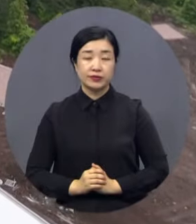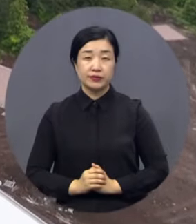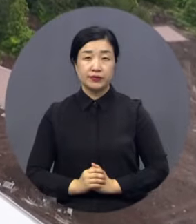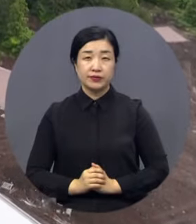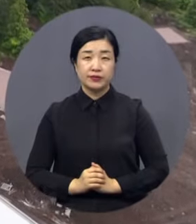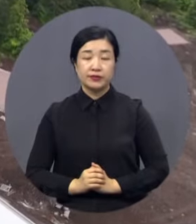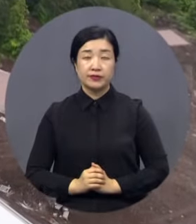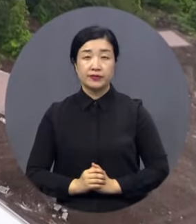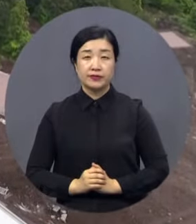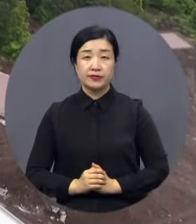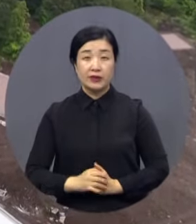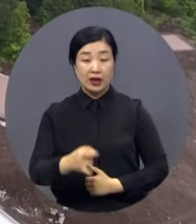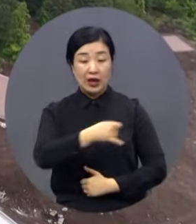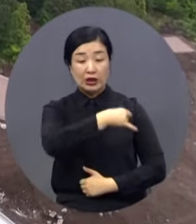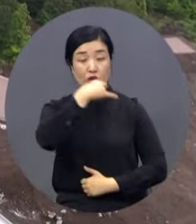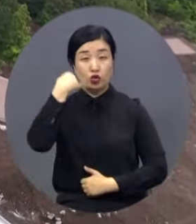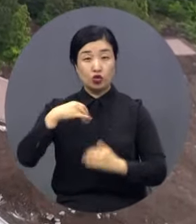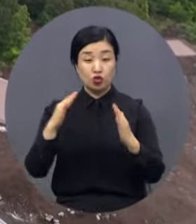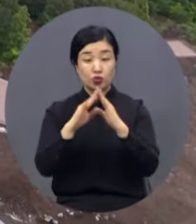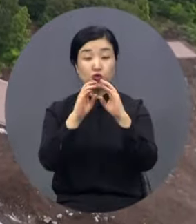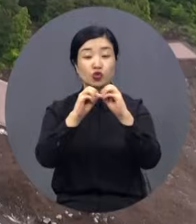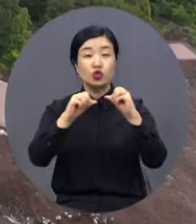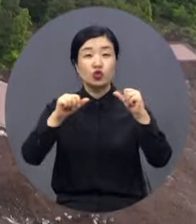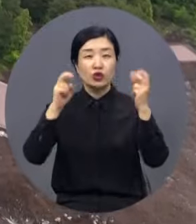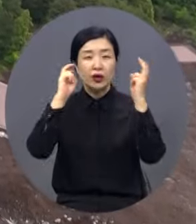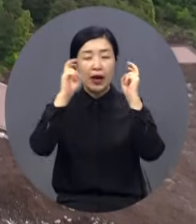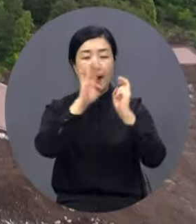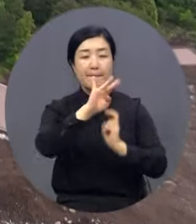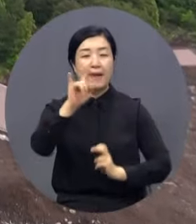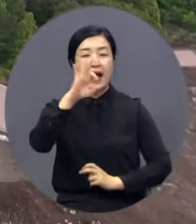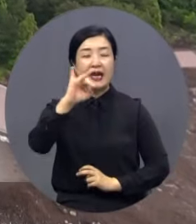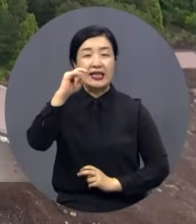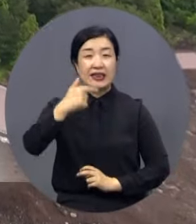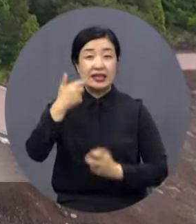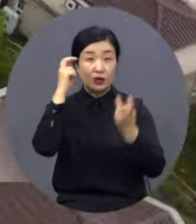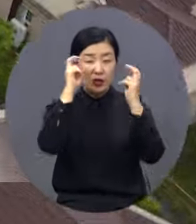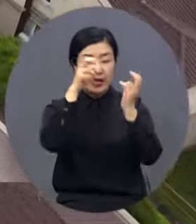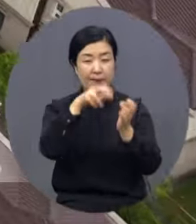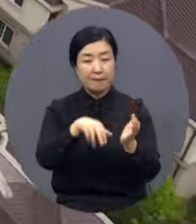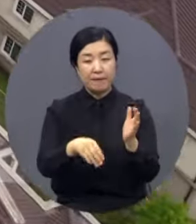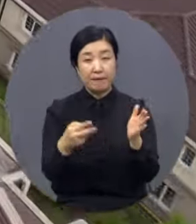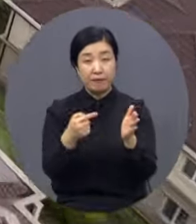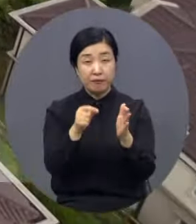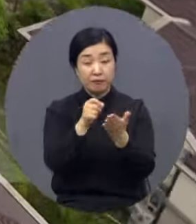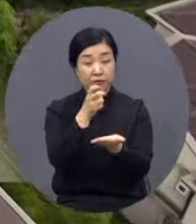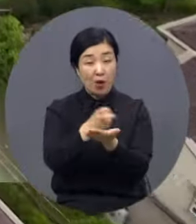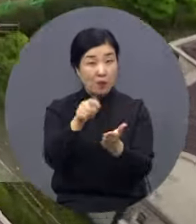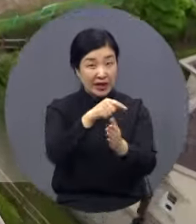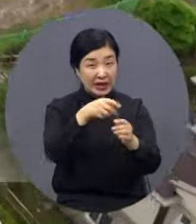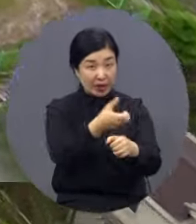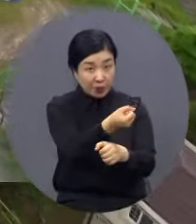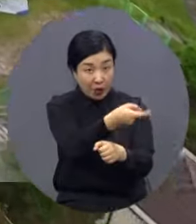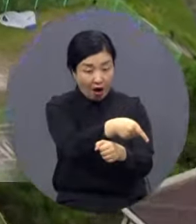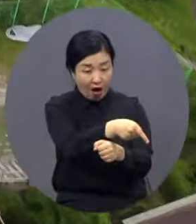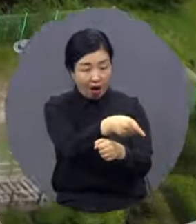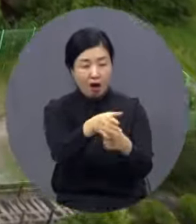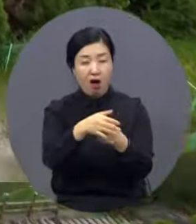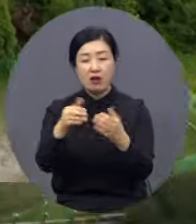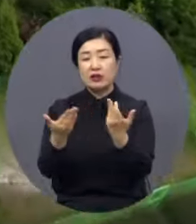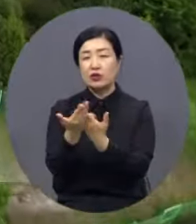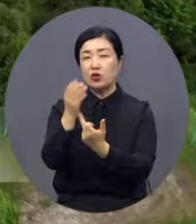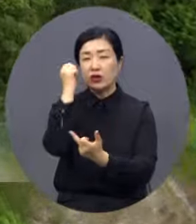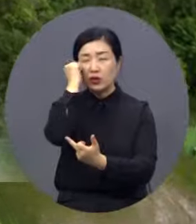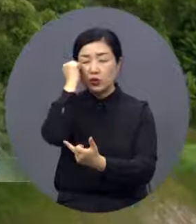기자입니다 중국 부동산 기업인 바이 그룹의 한국 현지법인인 통신원이 제주의 리조트를